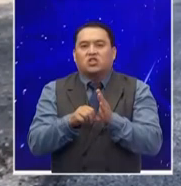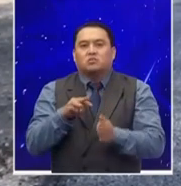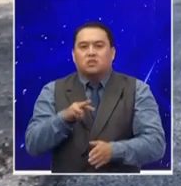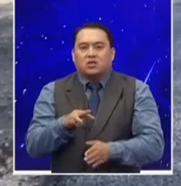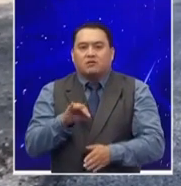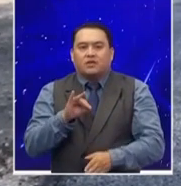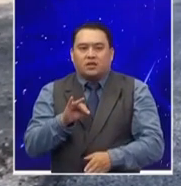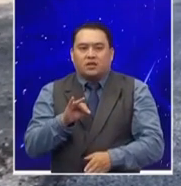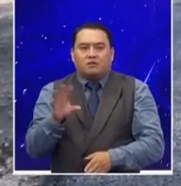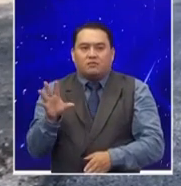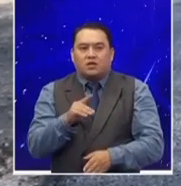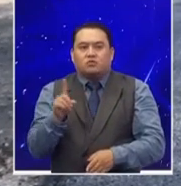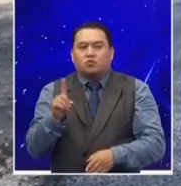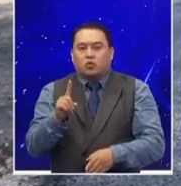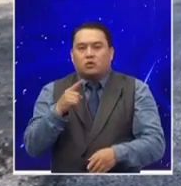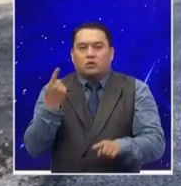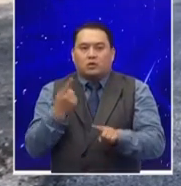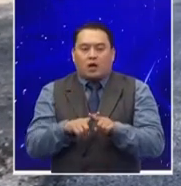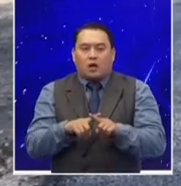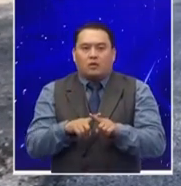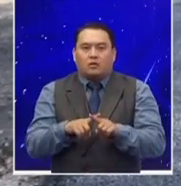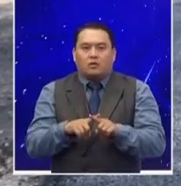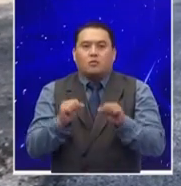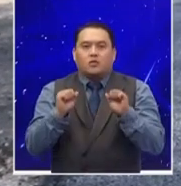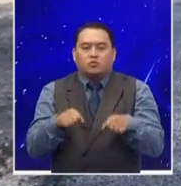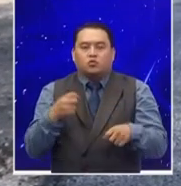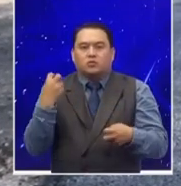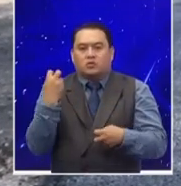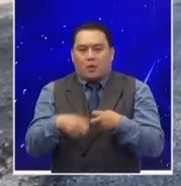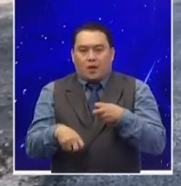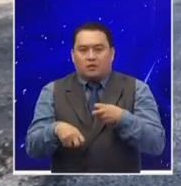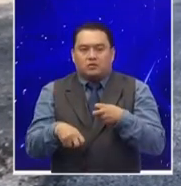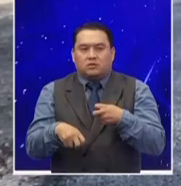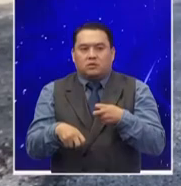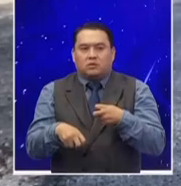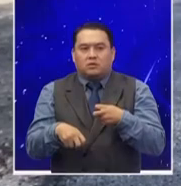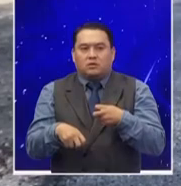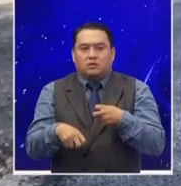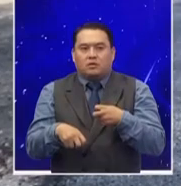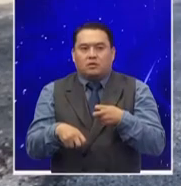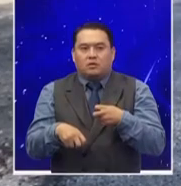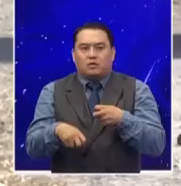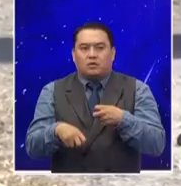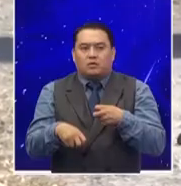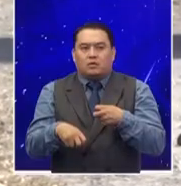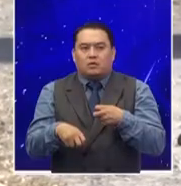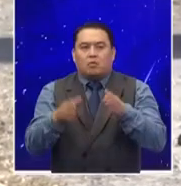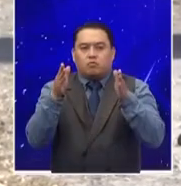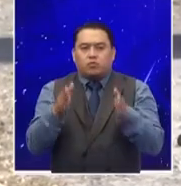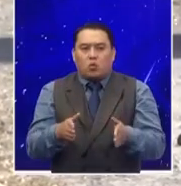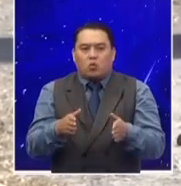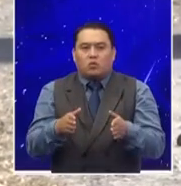И все понимаем, что это техника, технике свойственно ломаться. Боковые его плиты, получается,